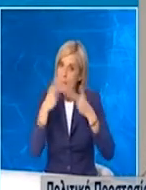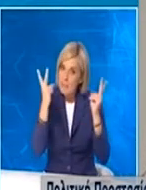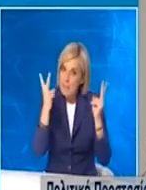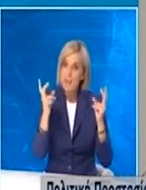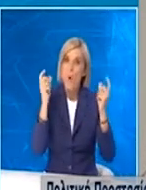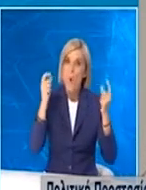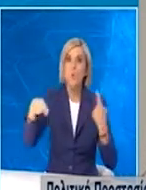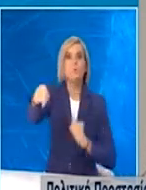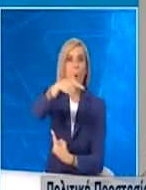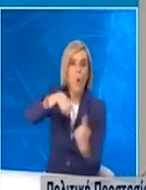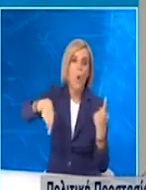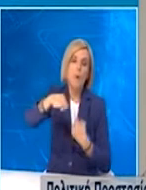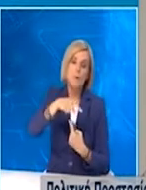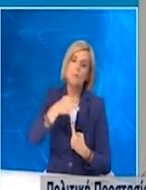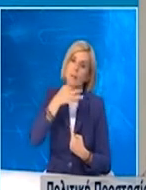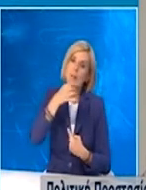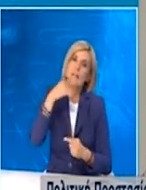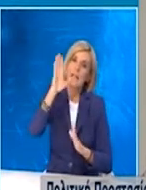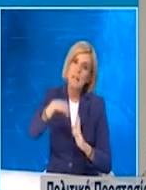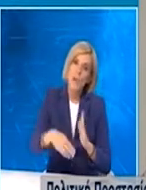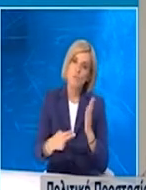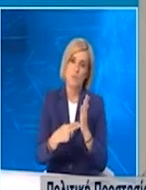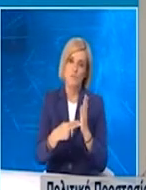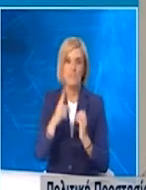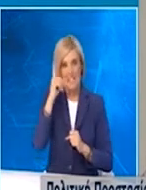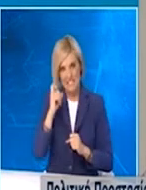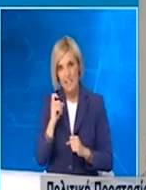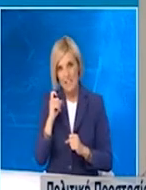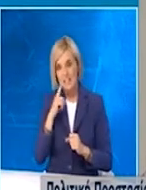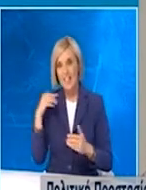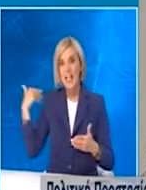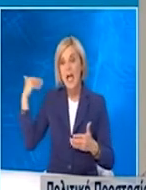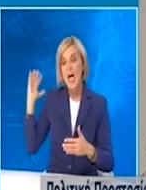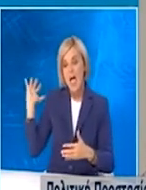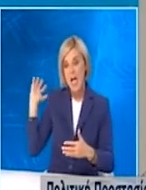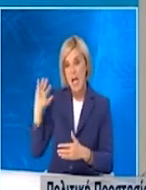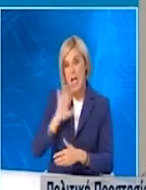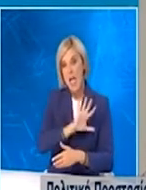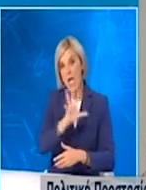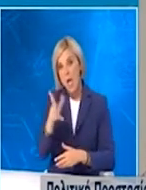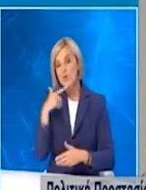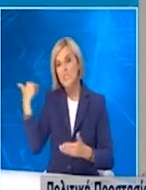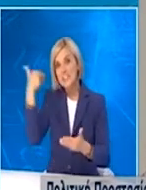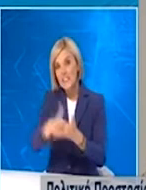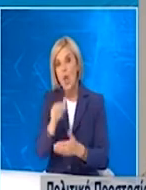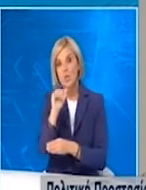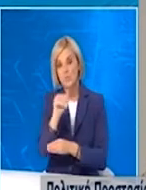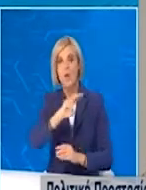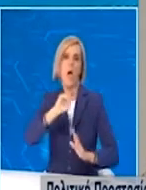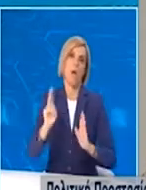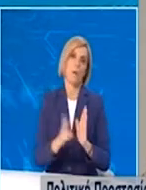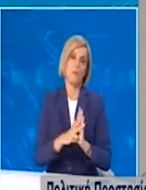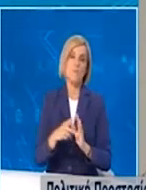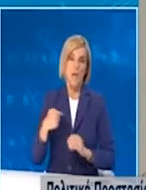μπορέσουμε να σταθμίσουμε ξανά την κατάσταση. Ξέρετε πολύ καλά ότι τα πανηγύρια μέχρι το τέλος Ιουλίου έχουν απαγορευτεί. Προσωπικά θεωρώ ότι και τον